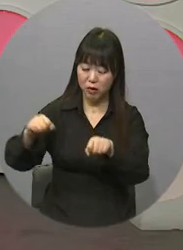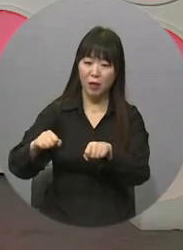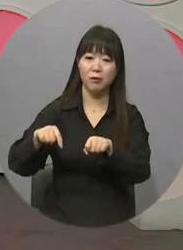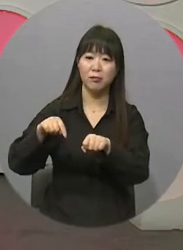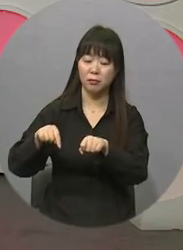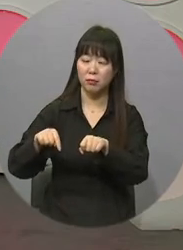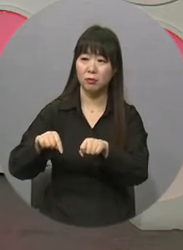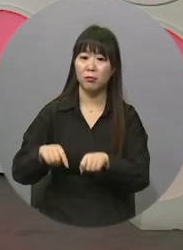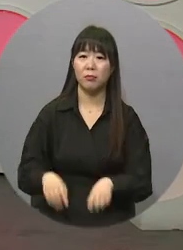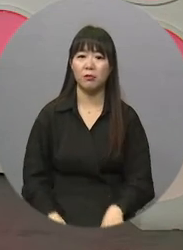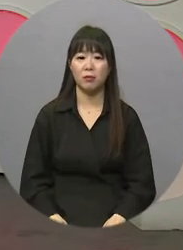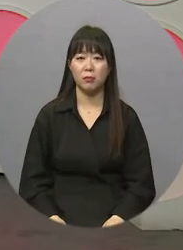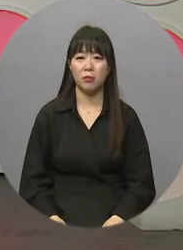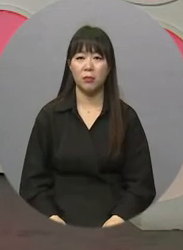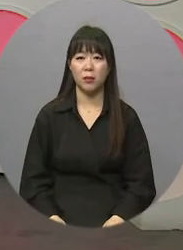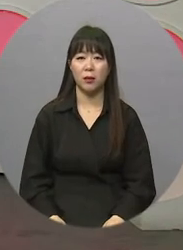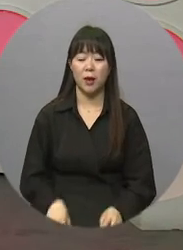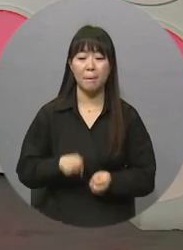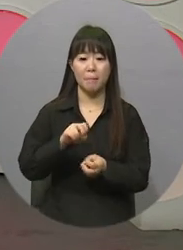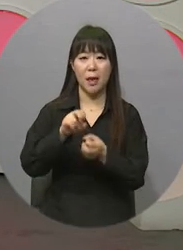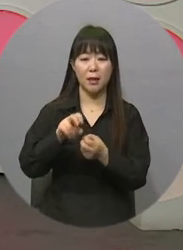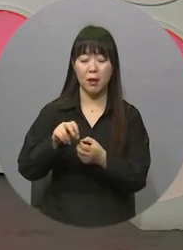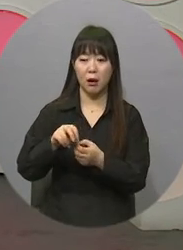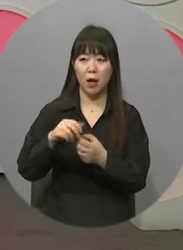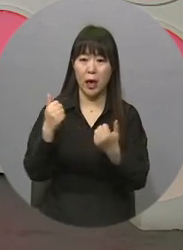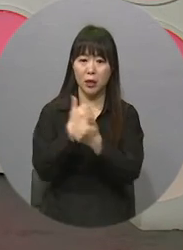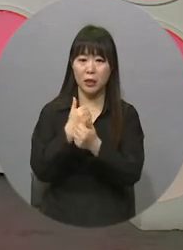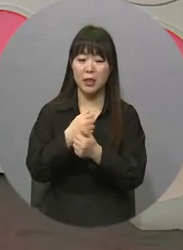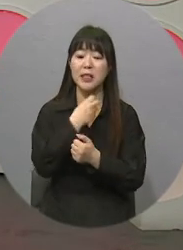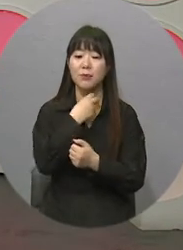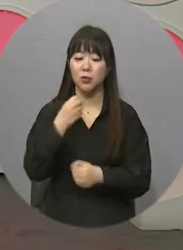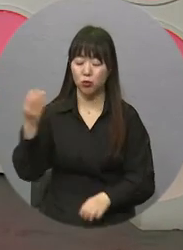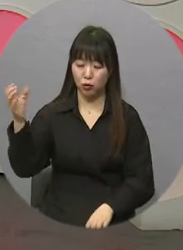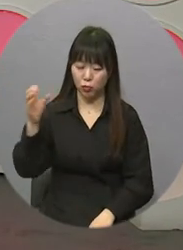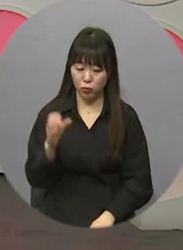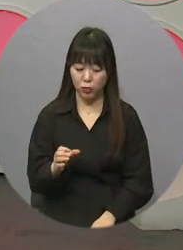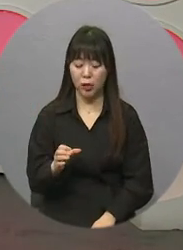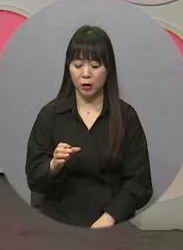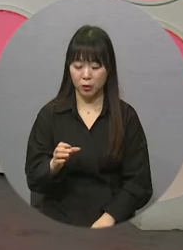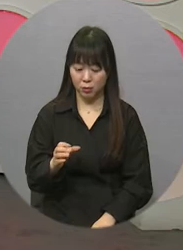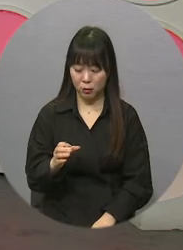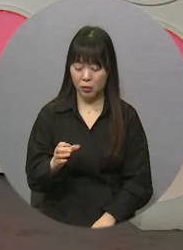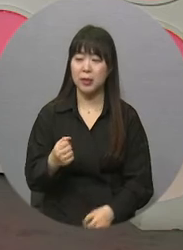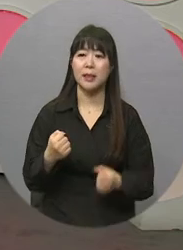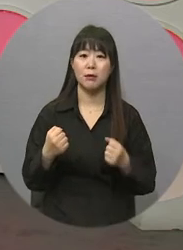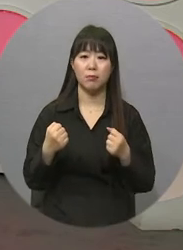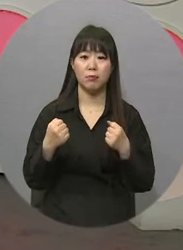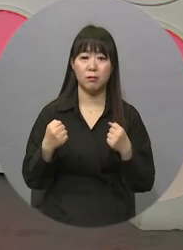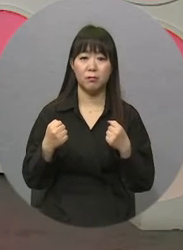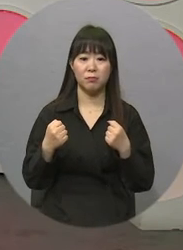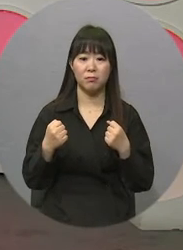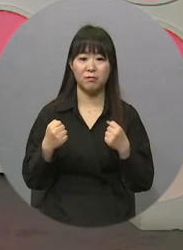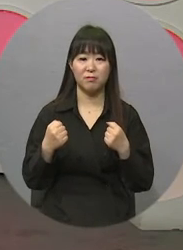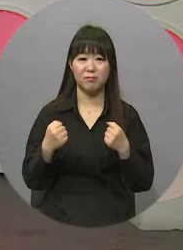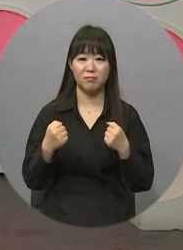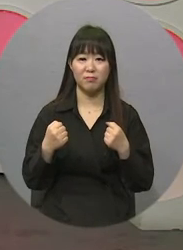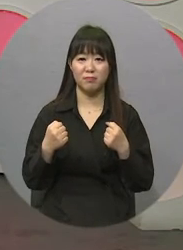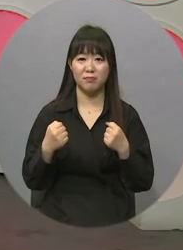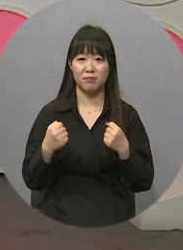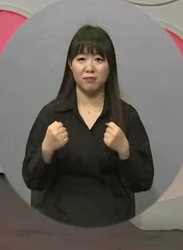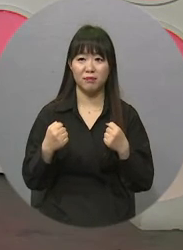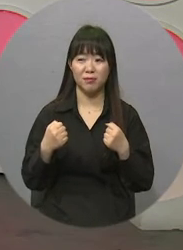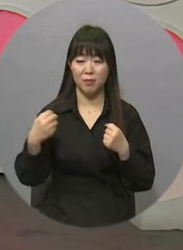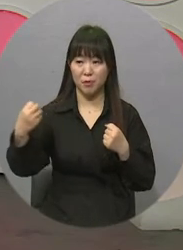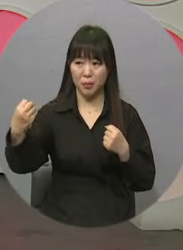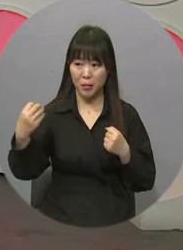섰는데 지나가던 배달 아저씨가 음료수를 건네며 힘내세요. 라는